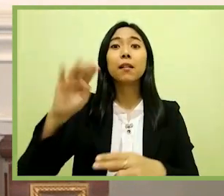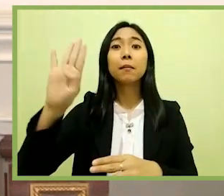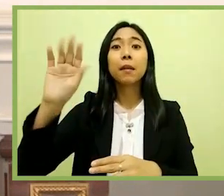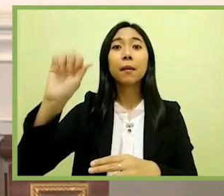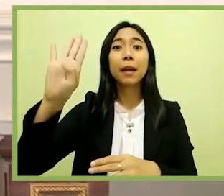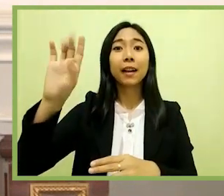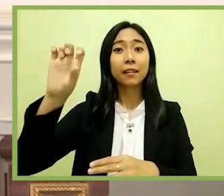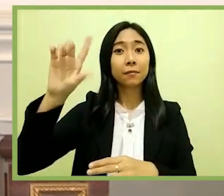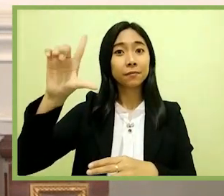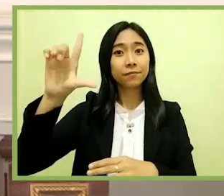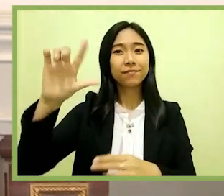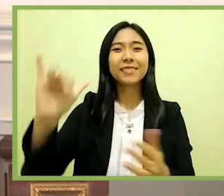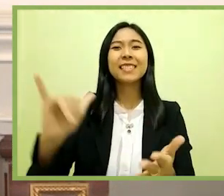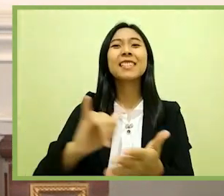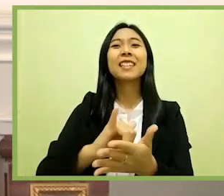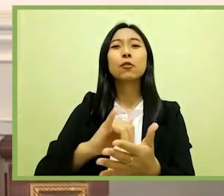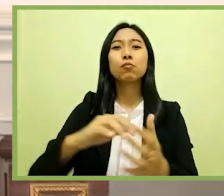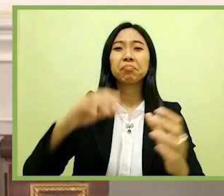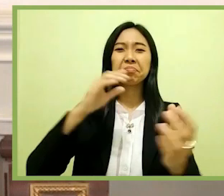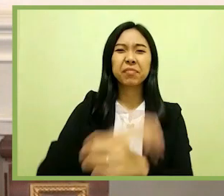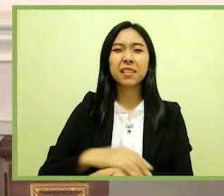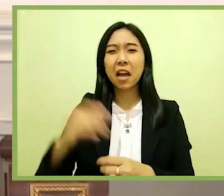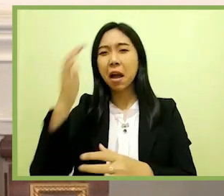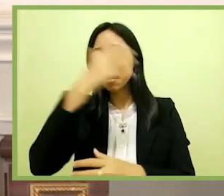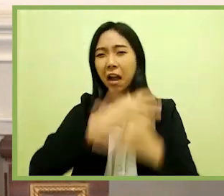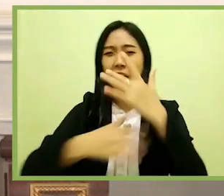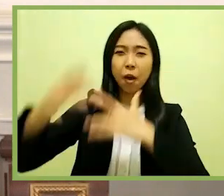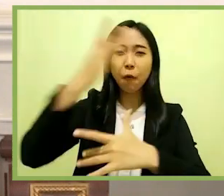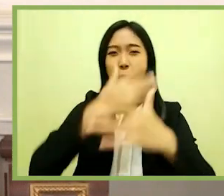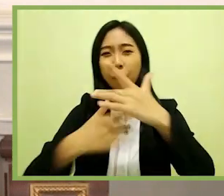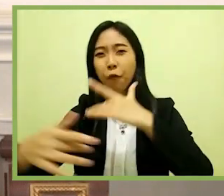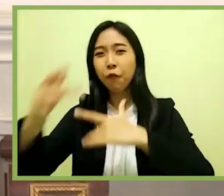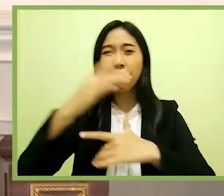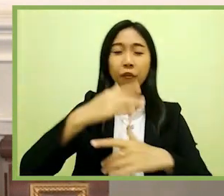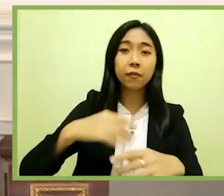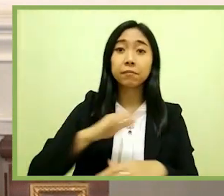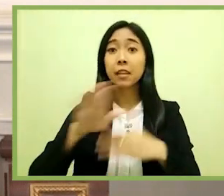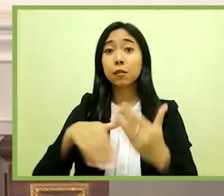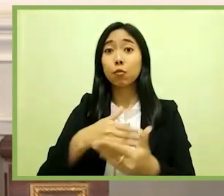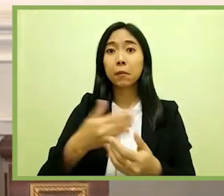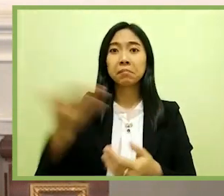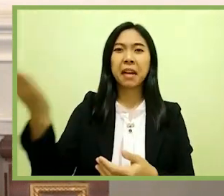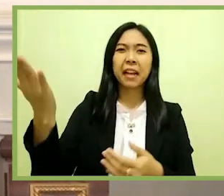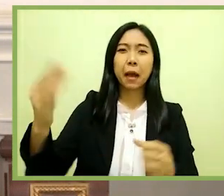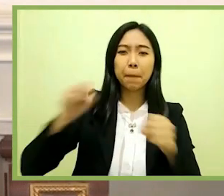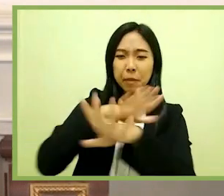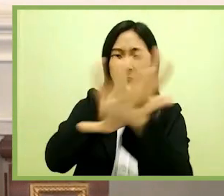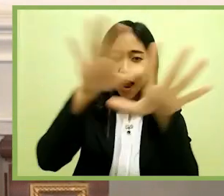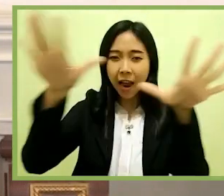karena disitulah dikacau balaukan Tuhan bahasa seluruh bumi, dan dari situlah mereka diserahkan Tuhan ke seluruh